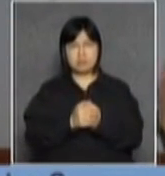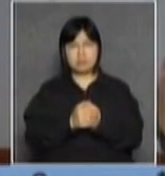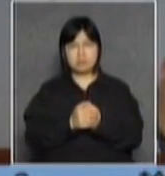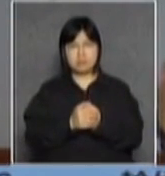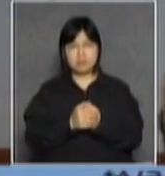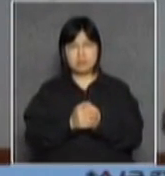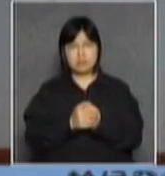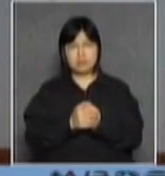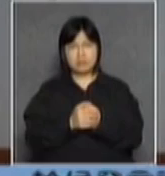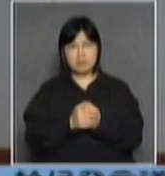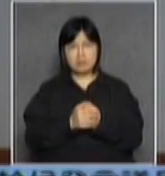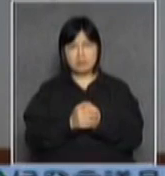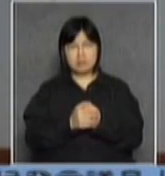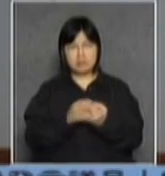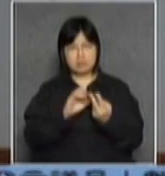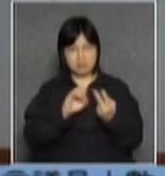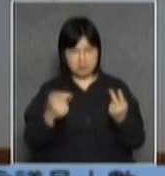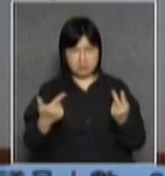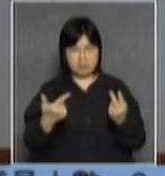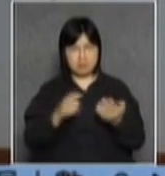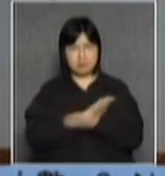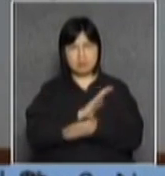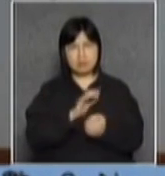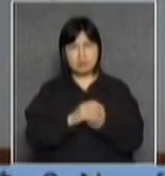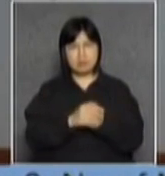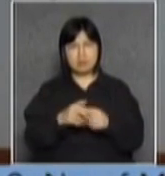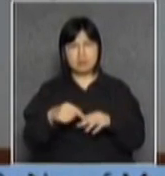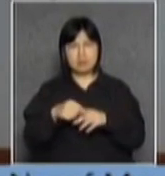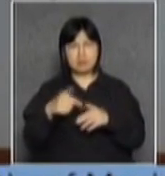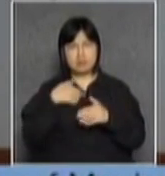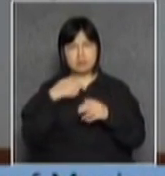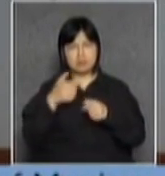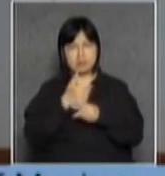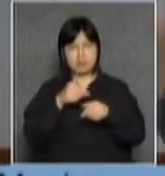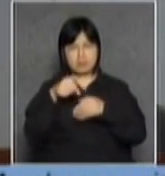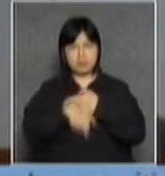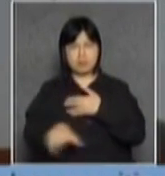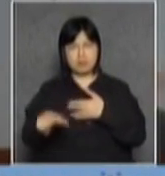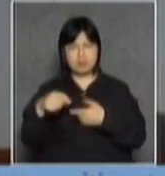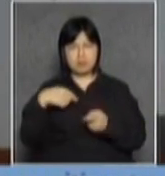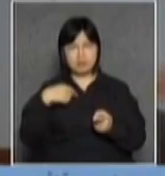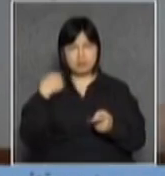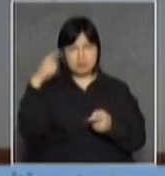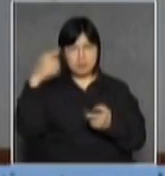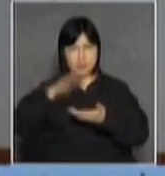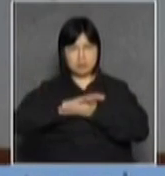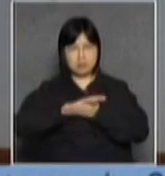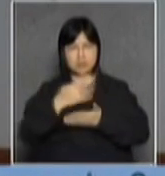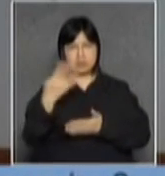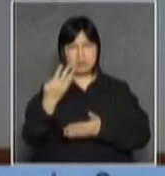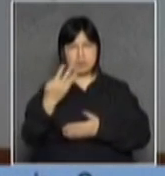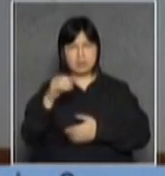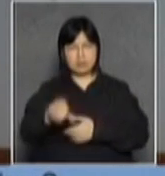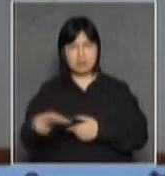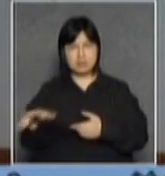個2008年嘅金融海嘯之後。奧巴馬引40000億，大陸又引